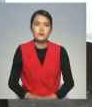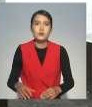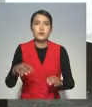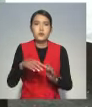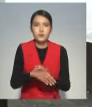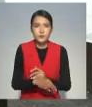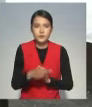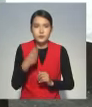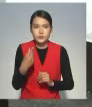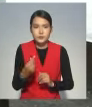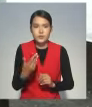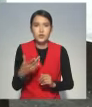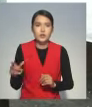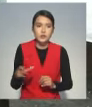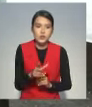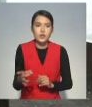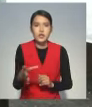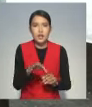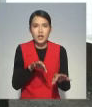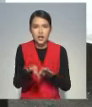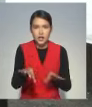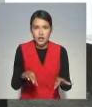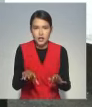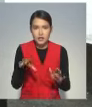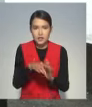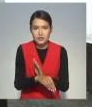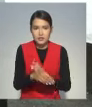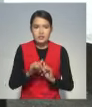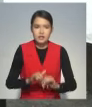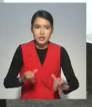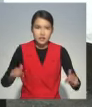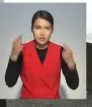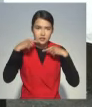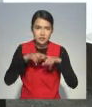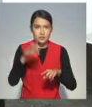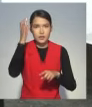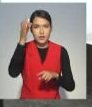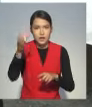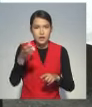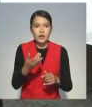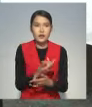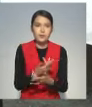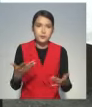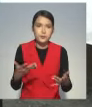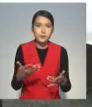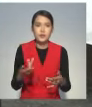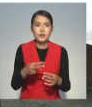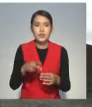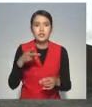включению в дорожную региональную карту по развитию системы образования Северо-Казахстанской области на